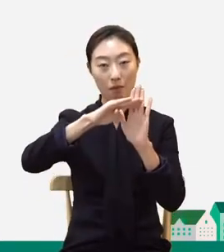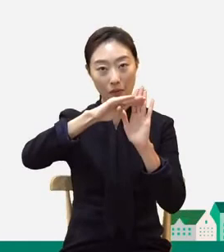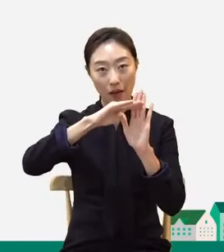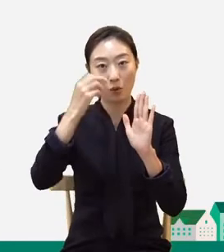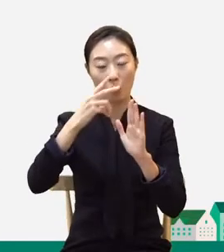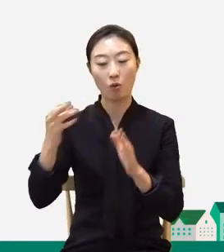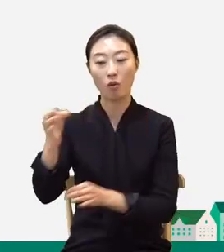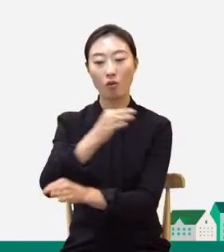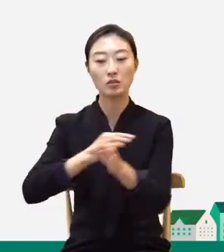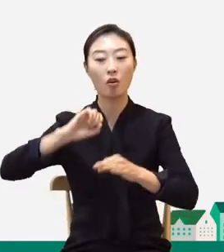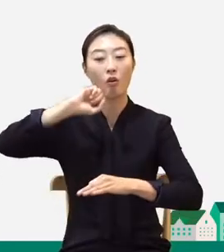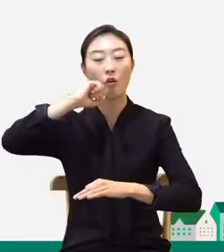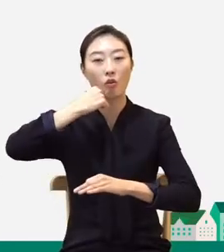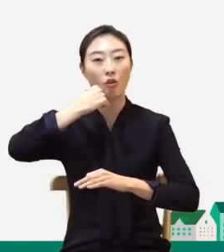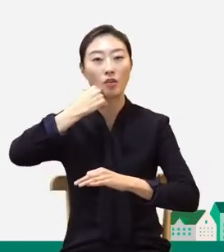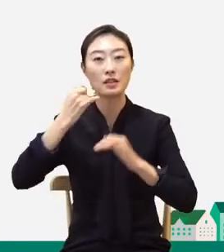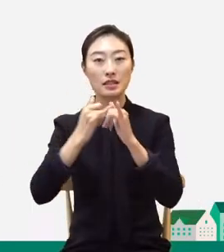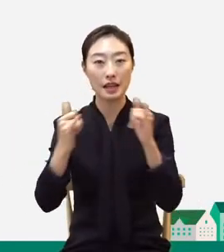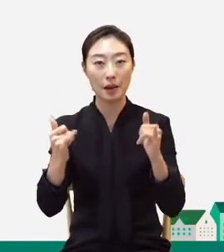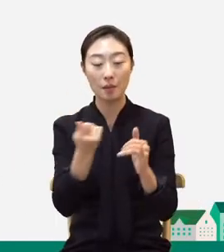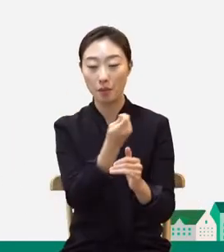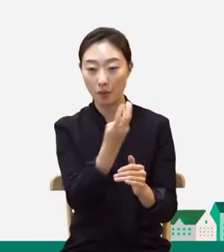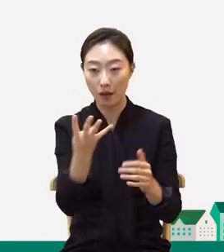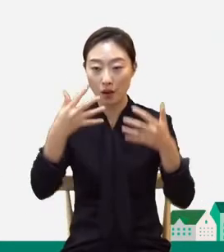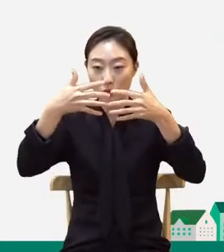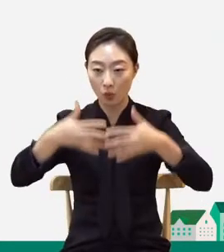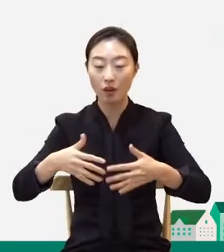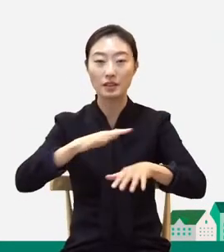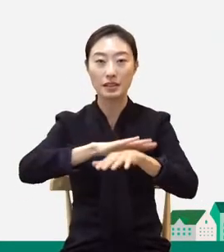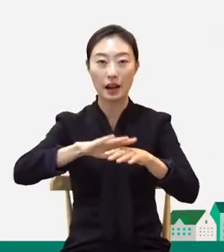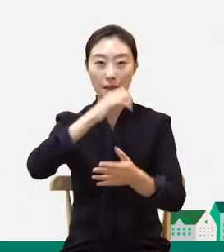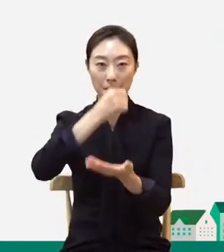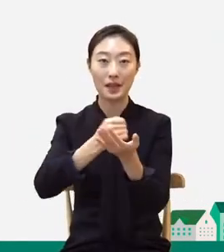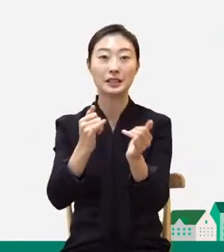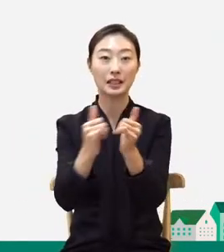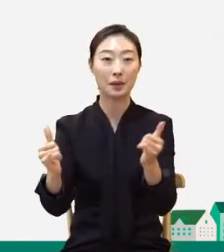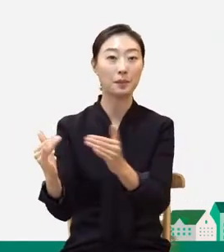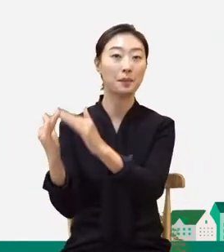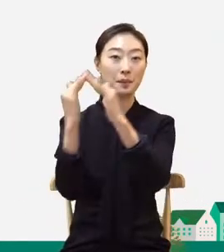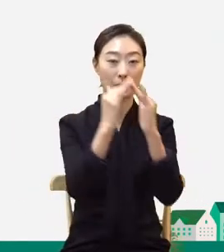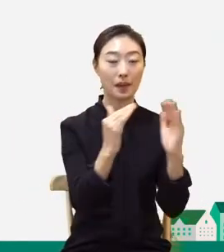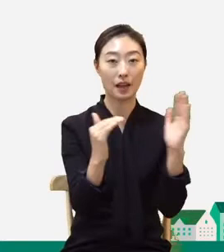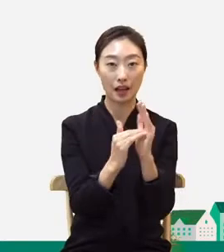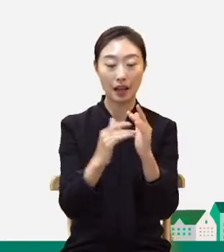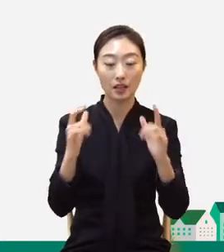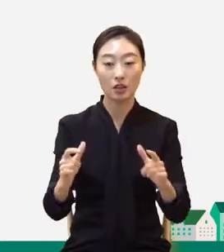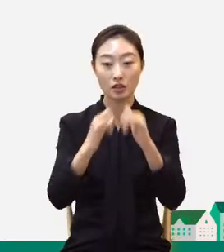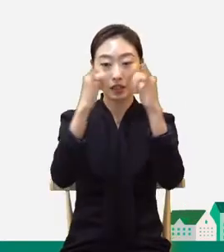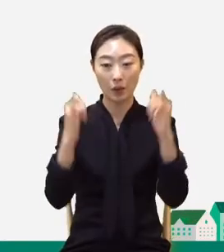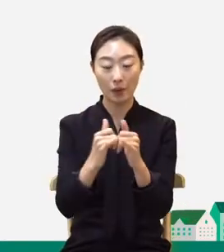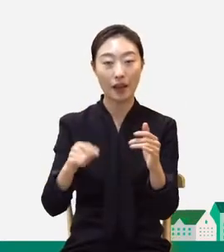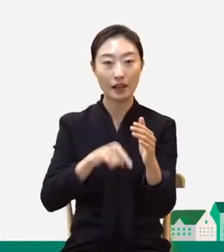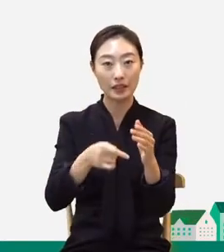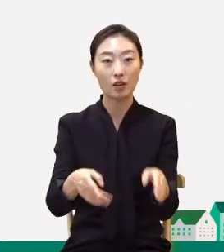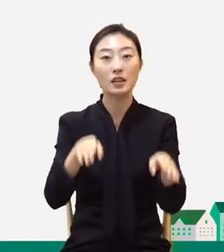경제적으로 어려우신 분들, 이 모든 조건을 충족하는 분들이었습니다. 그래서 지역사회에 있는 기관에서 이런 입주가 필요하신 분들의